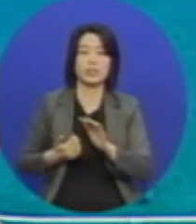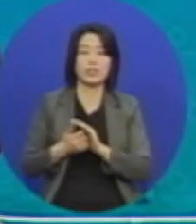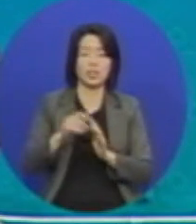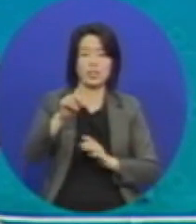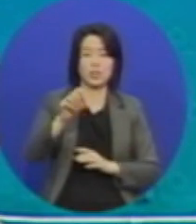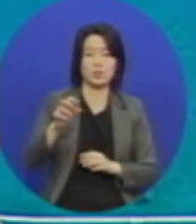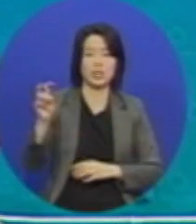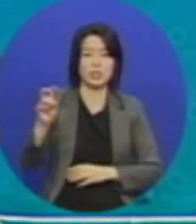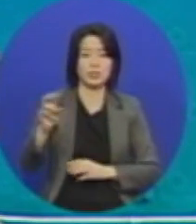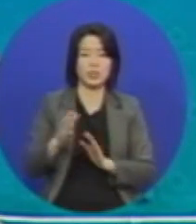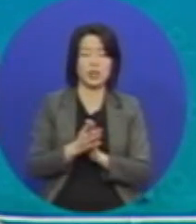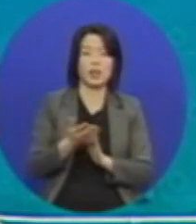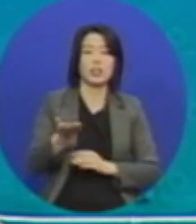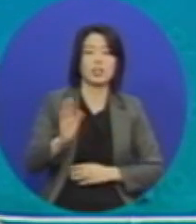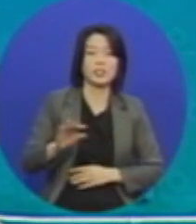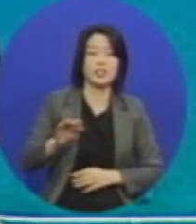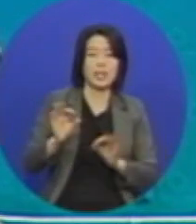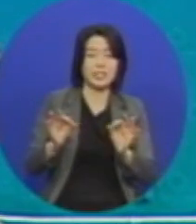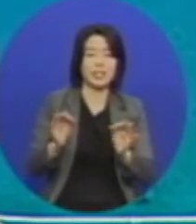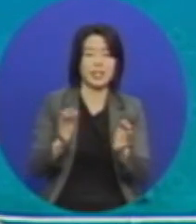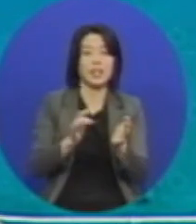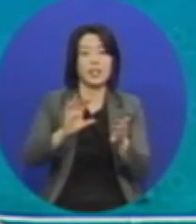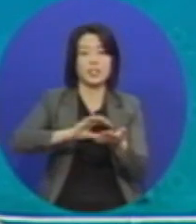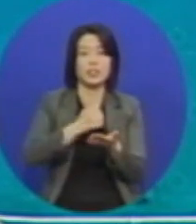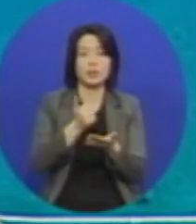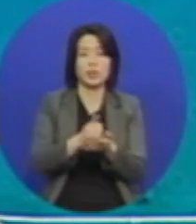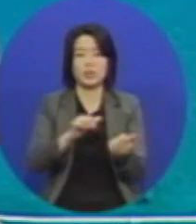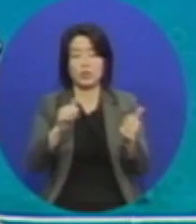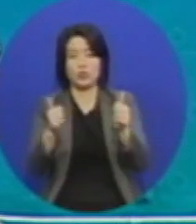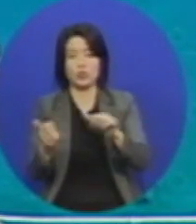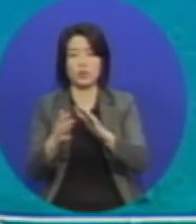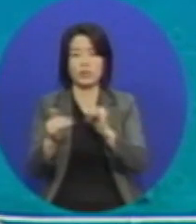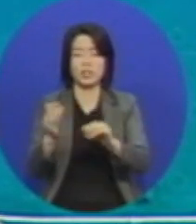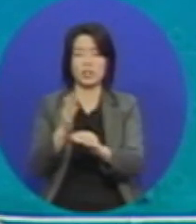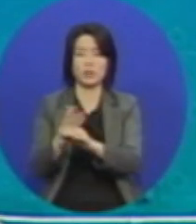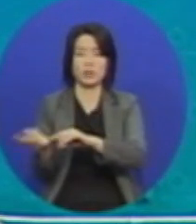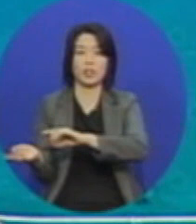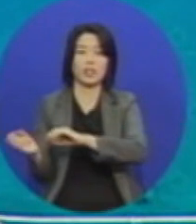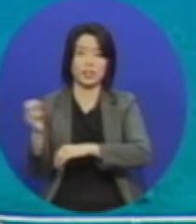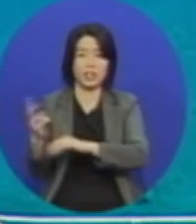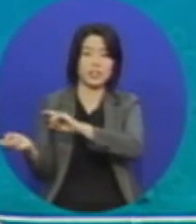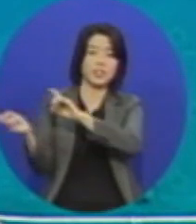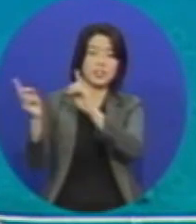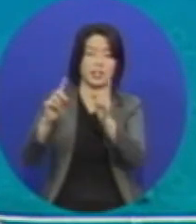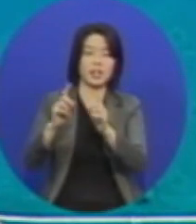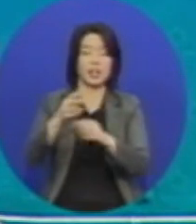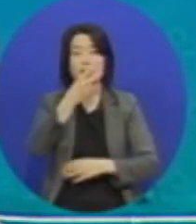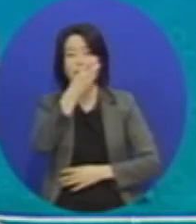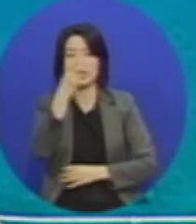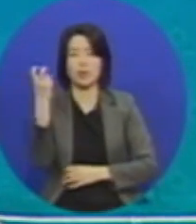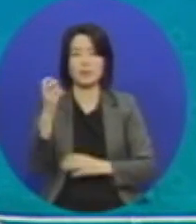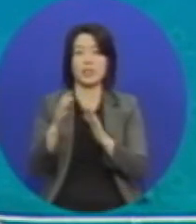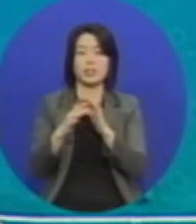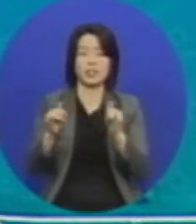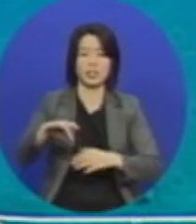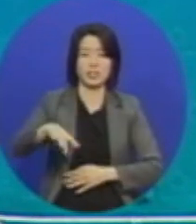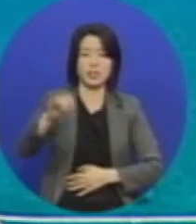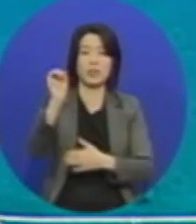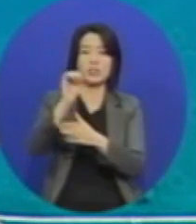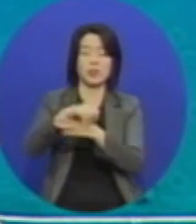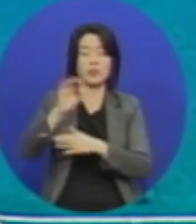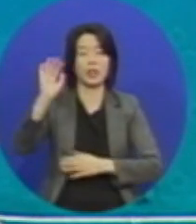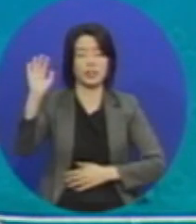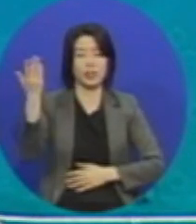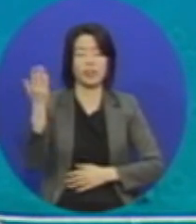그러나 이제 그리스도께서 죽은 자 가운데서 다시 살아 잠자는 자들의 첫 열매가 되셨다 또